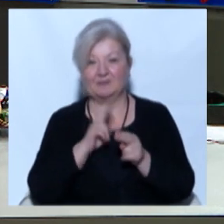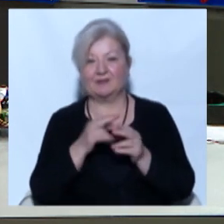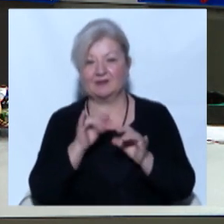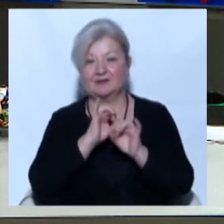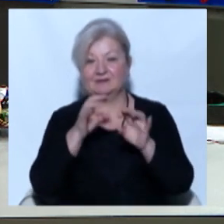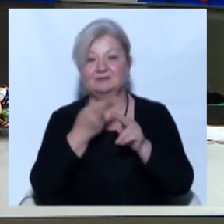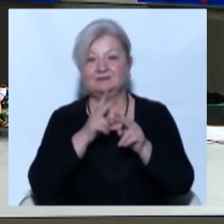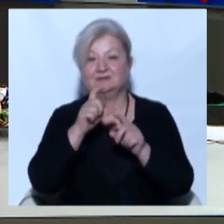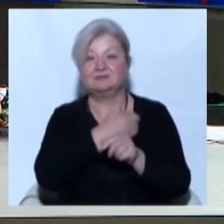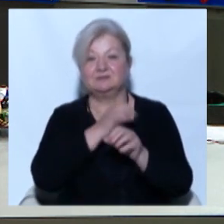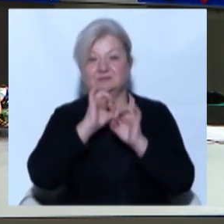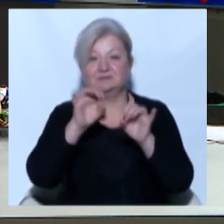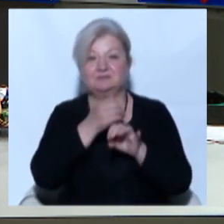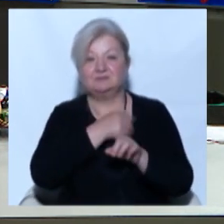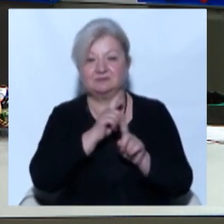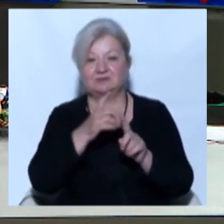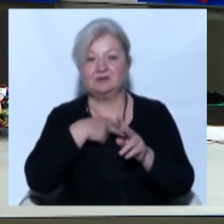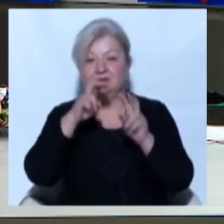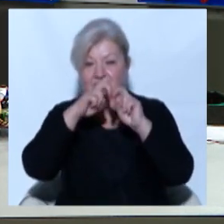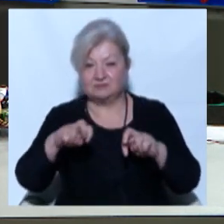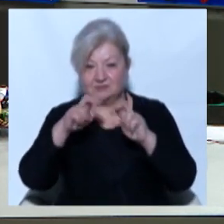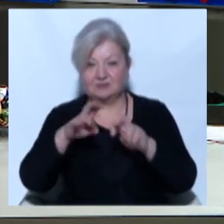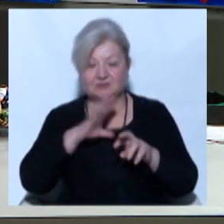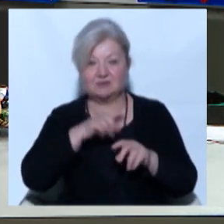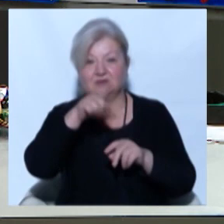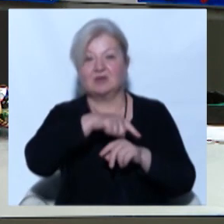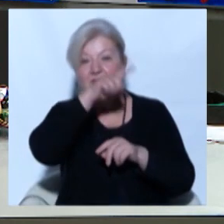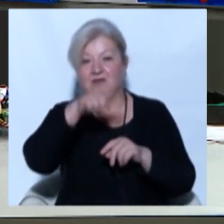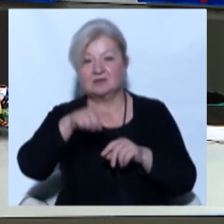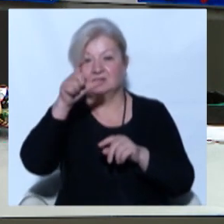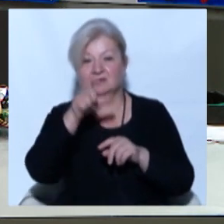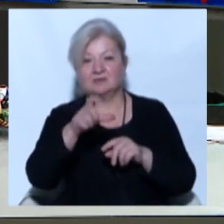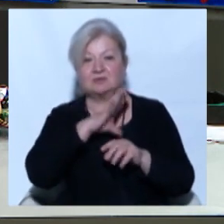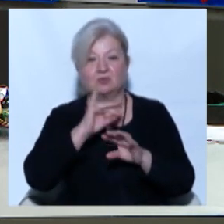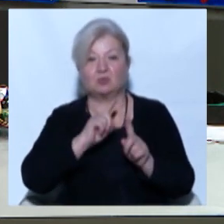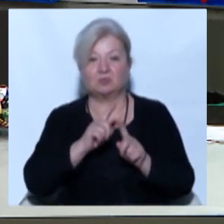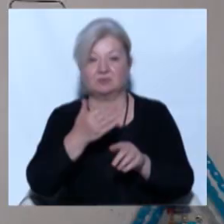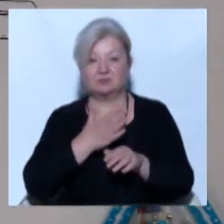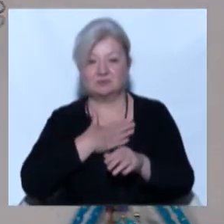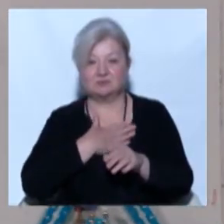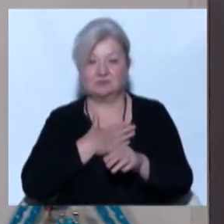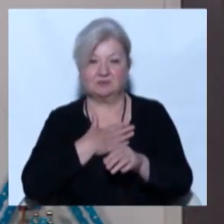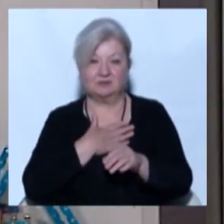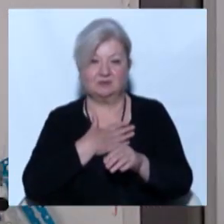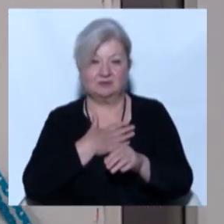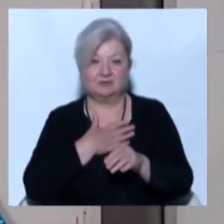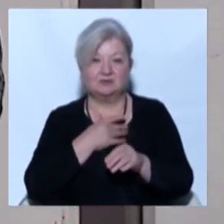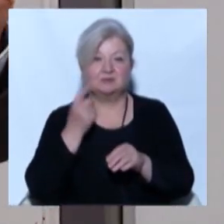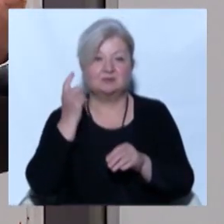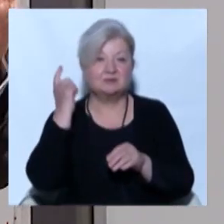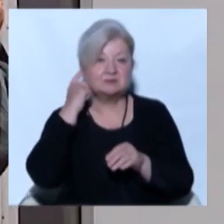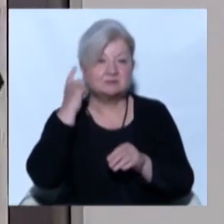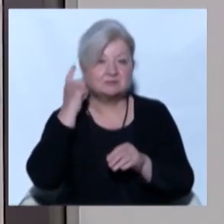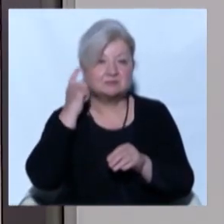ხო, ახლა რის თქმა მინდოდა, ჩვენ განვიხილეთ ახლა ის დიაპაზონი, რომელიც ჩვენი